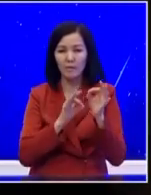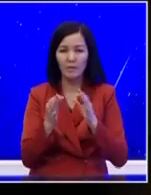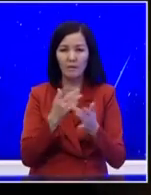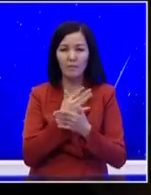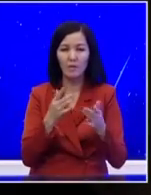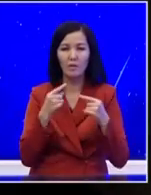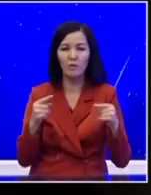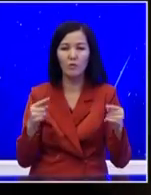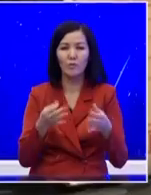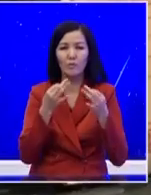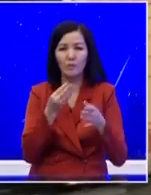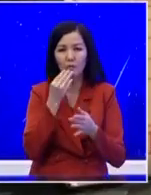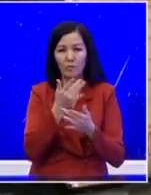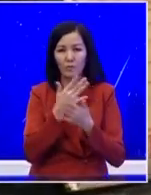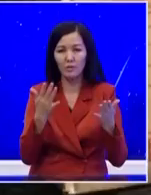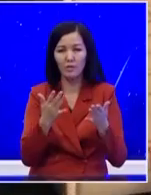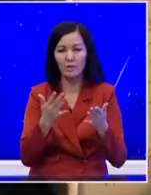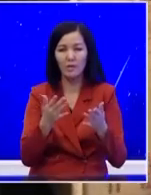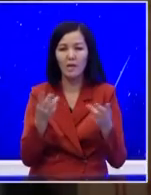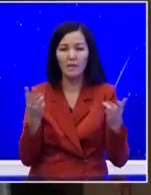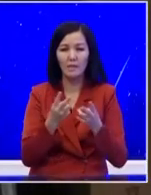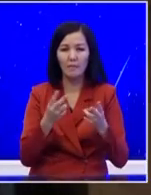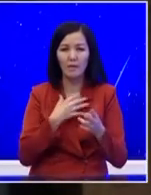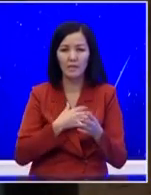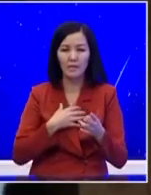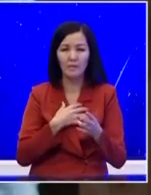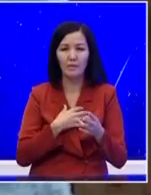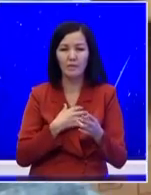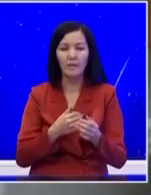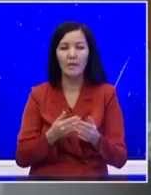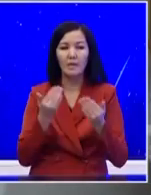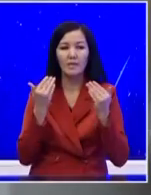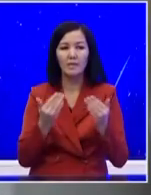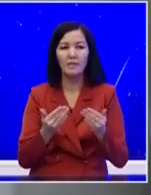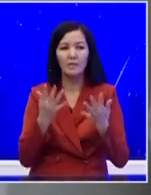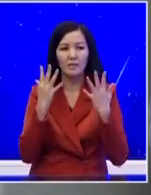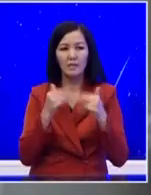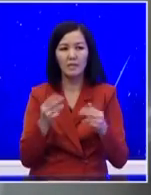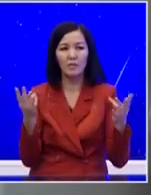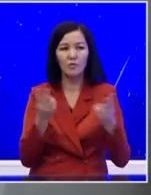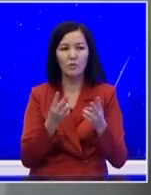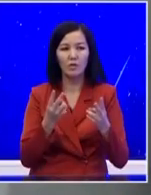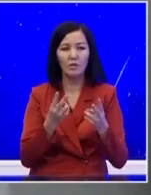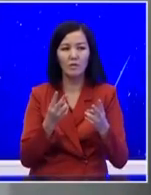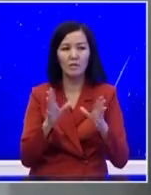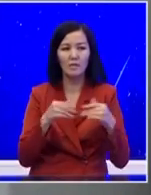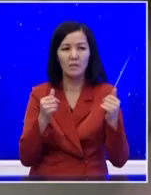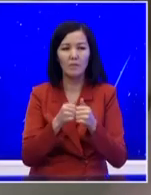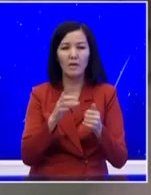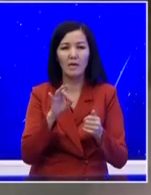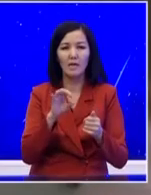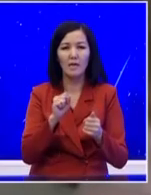то у других элементарно отсутствуют самые необходимые средства к существованию. В числе нуждающихся оказалась и семья